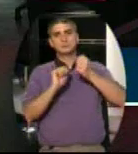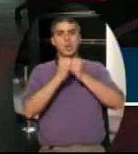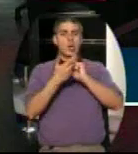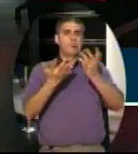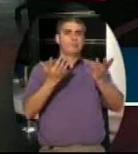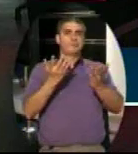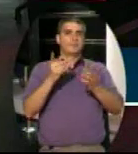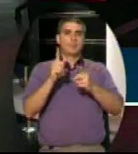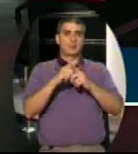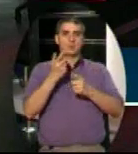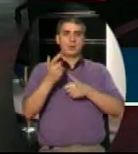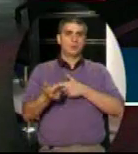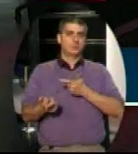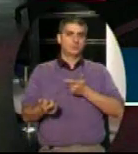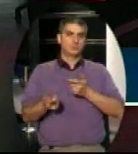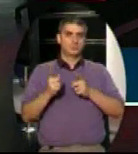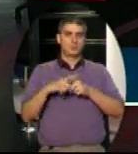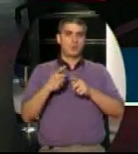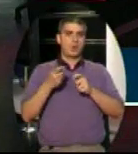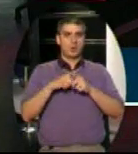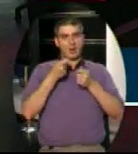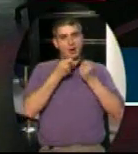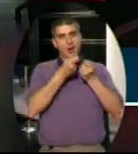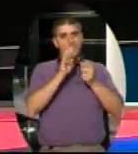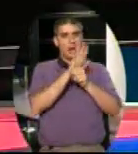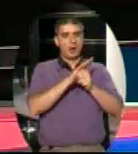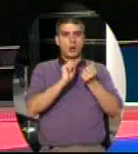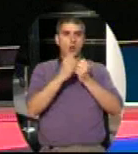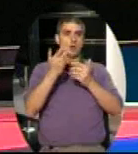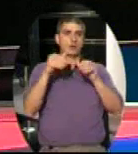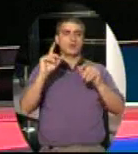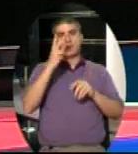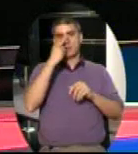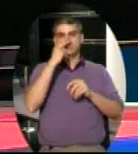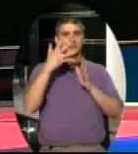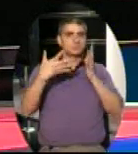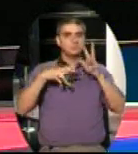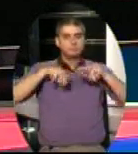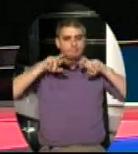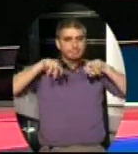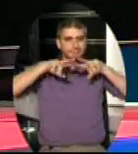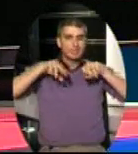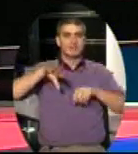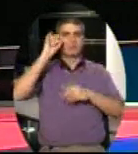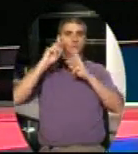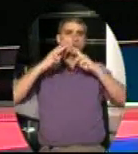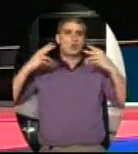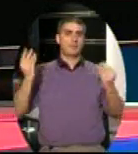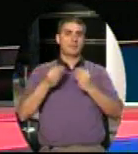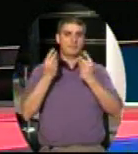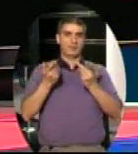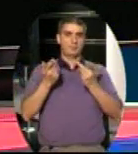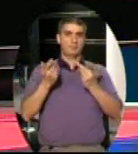אפילו על גבול הסוכן מדיח, לא? בדיוק, או על גבול אחר של לנסות ולפשפש ולמצוא כל מיני דברים גם